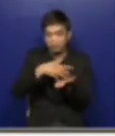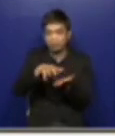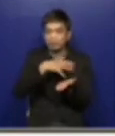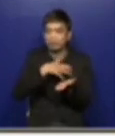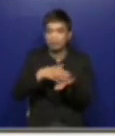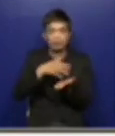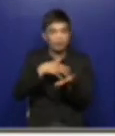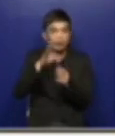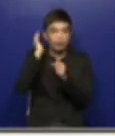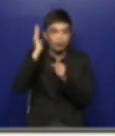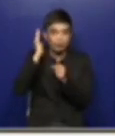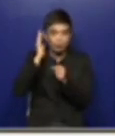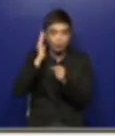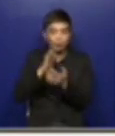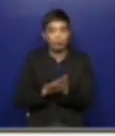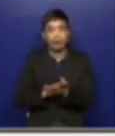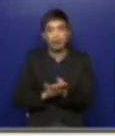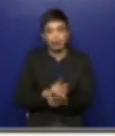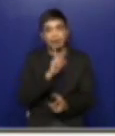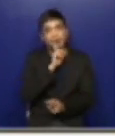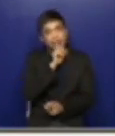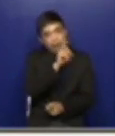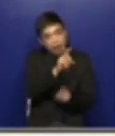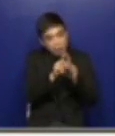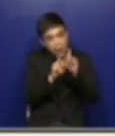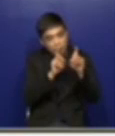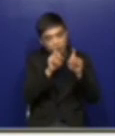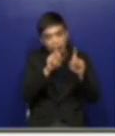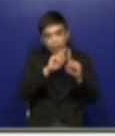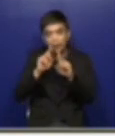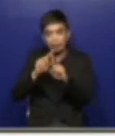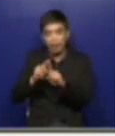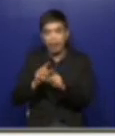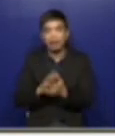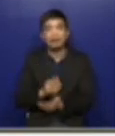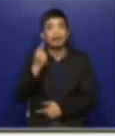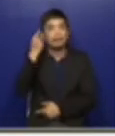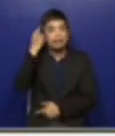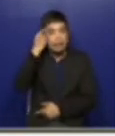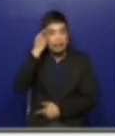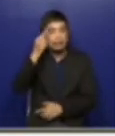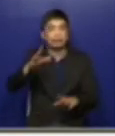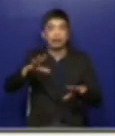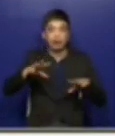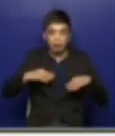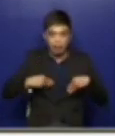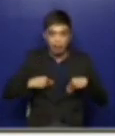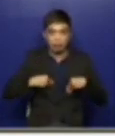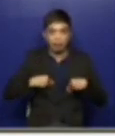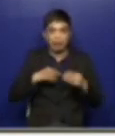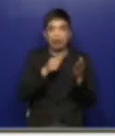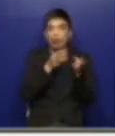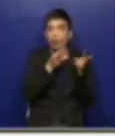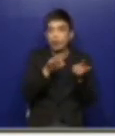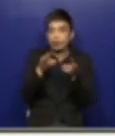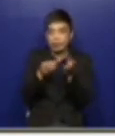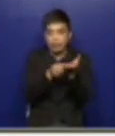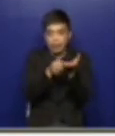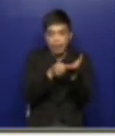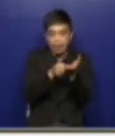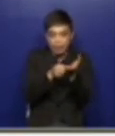อบถามท่านรัฐมนตรีนั้นในหลักการกระผมเห็นชอบกับร่างพรบ.ปรับปรุงกระทรวงทบวงกรม